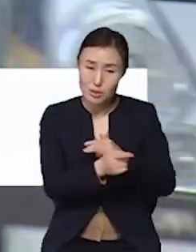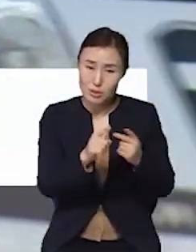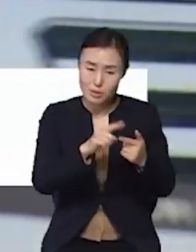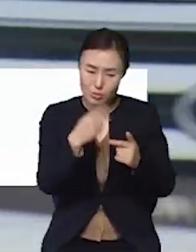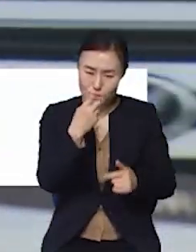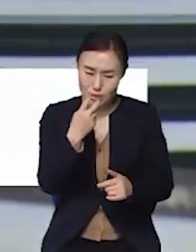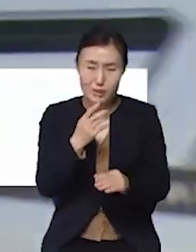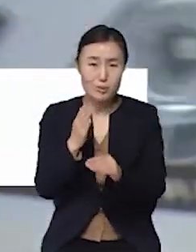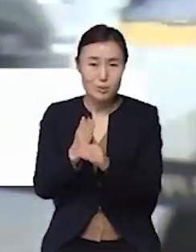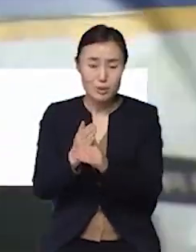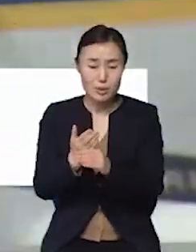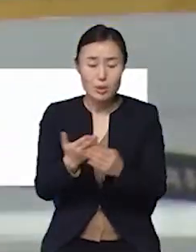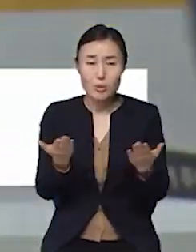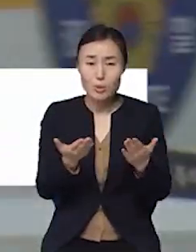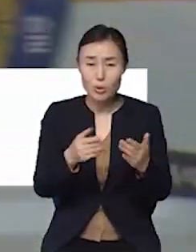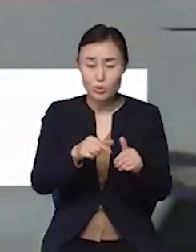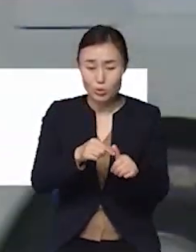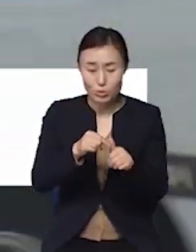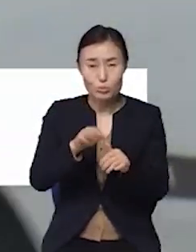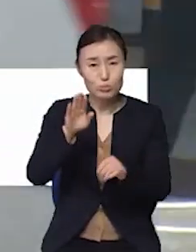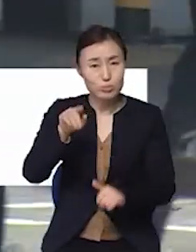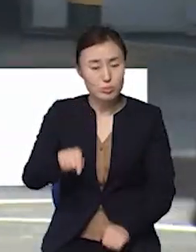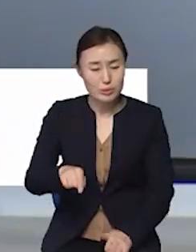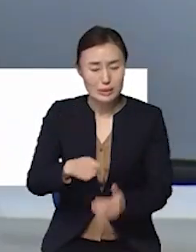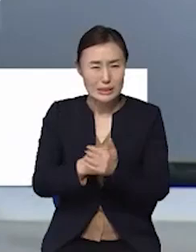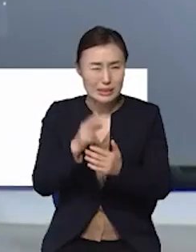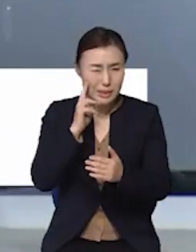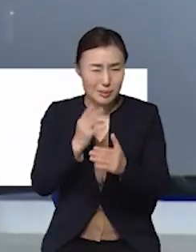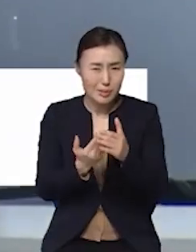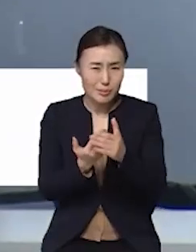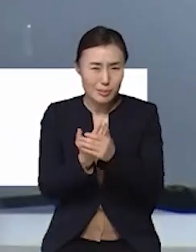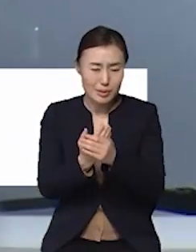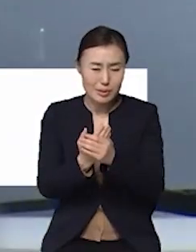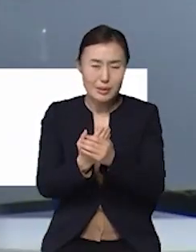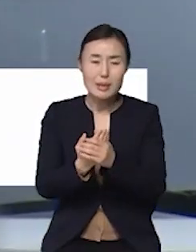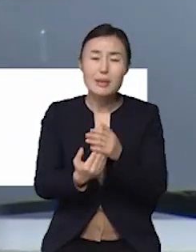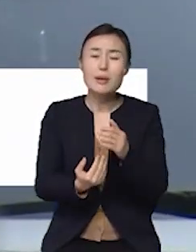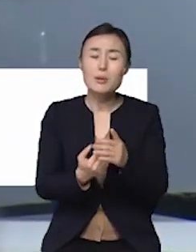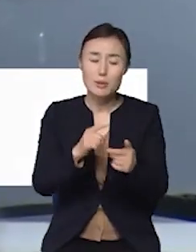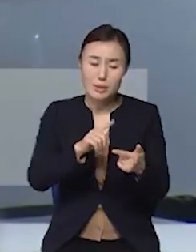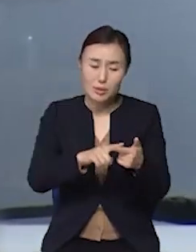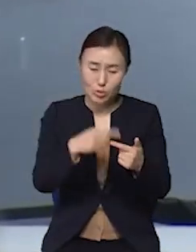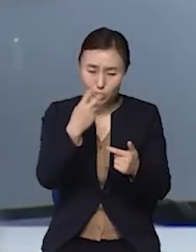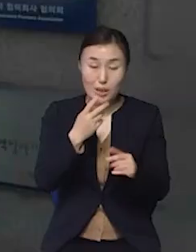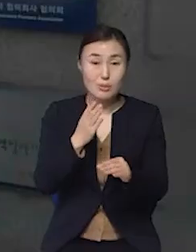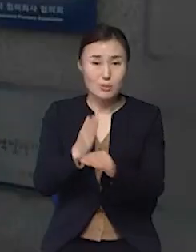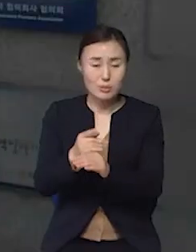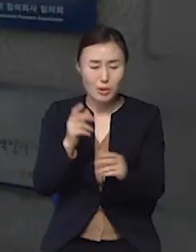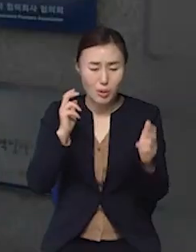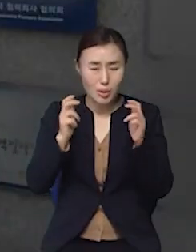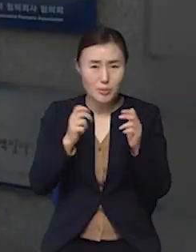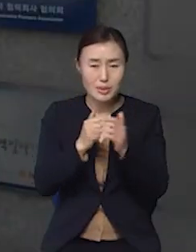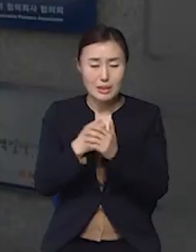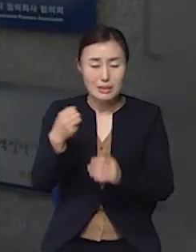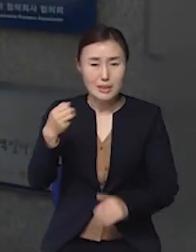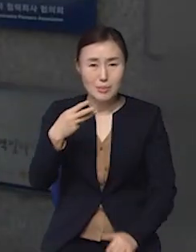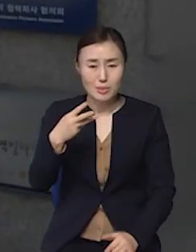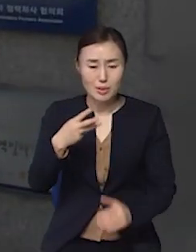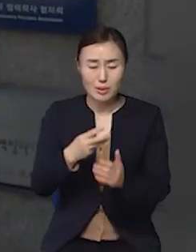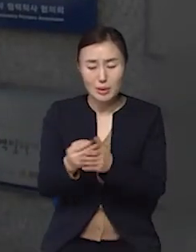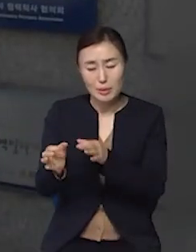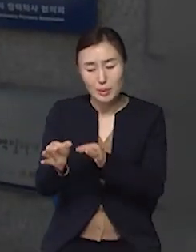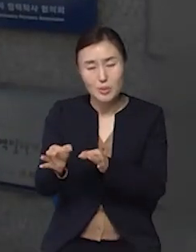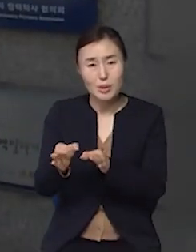나섰고 고용노동부는 중대재해처벌법 위반 여부를 조사 중입니다. 한편 이 업체는 삼성전자의